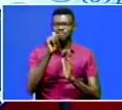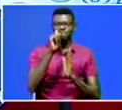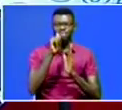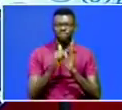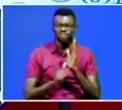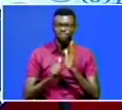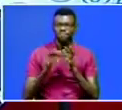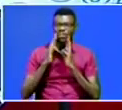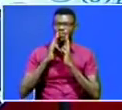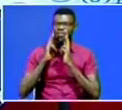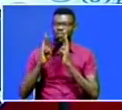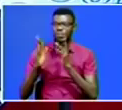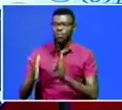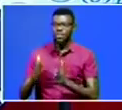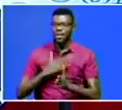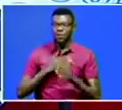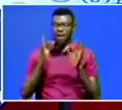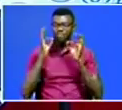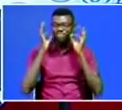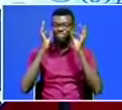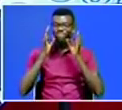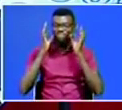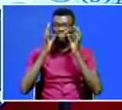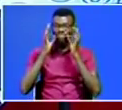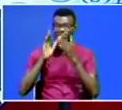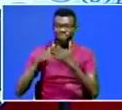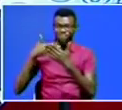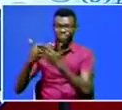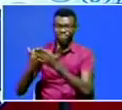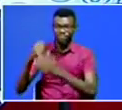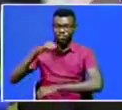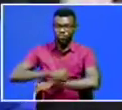Mwanahabari Frida Mwaka aliweza kufika katika shule hiyo mapema jioni hii.